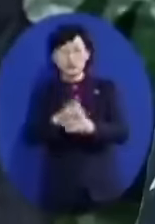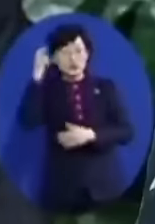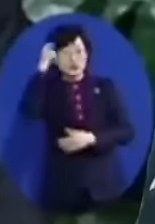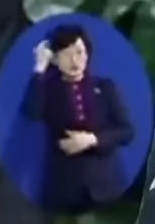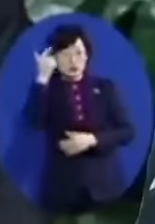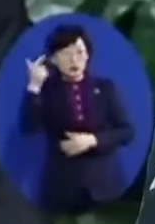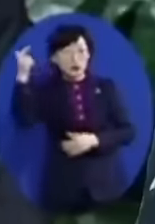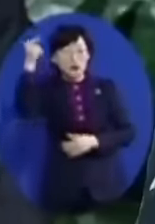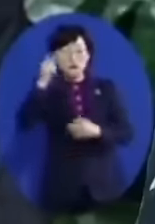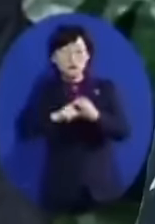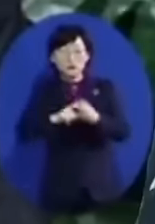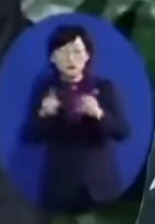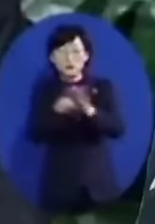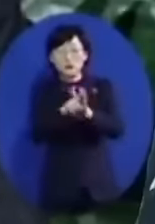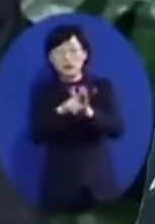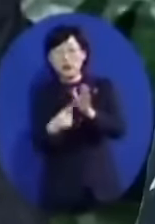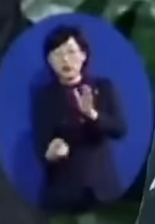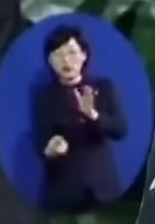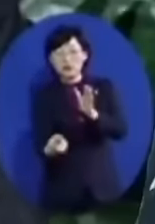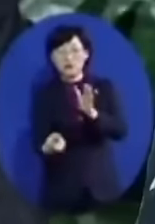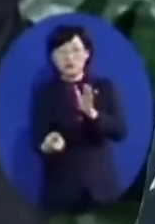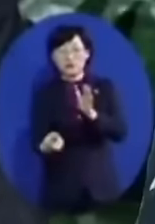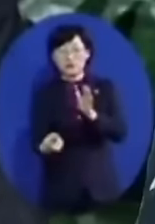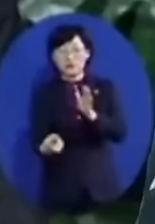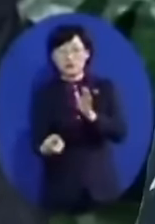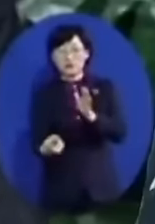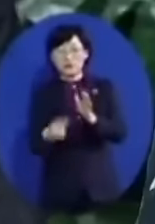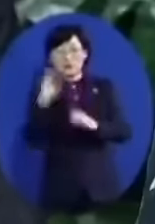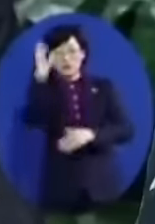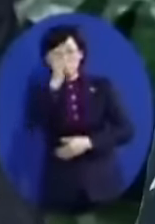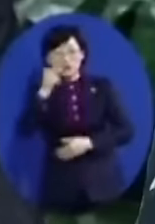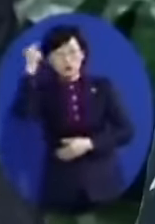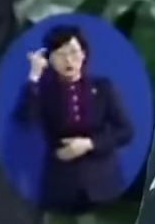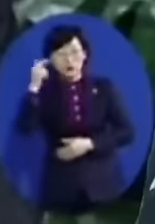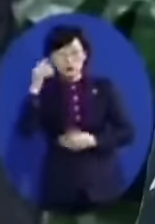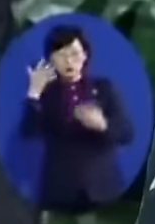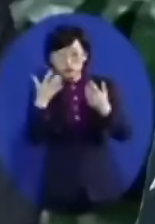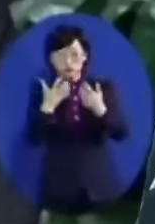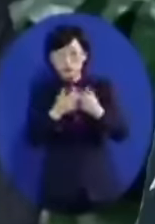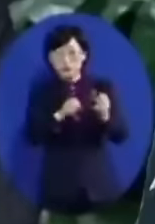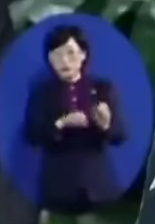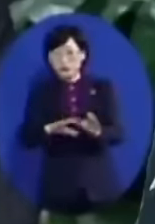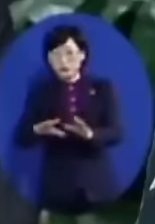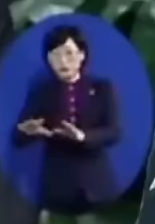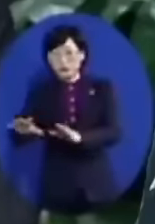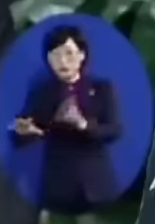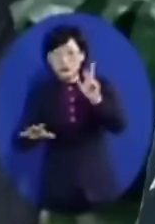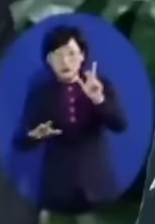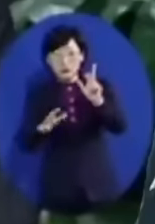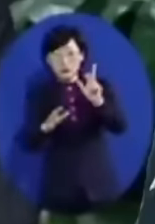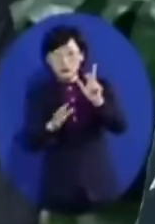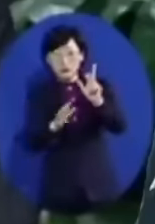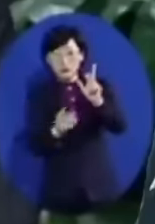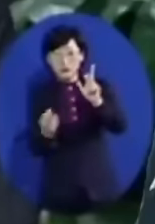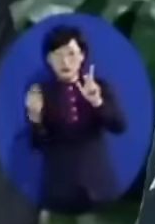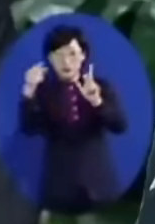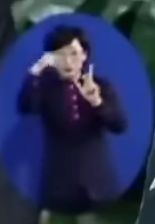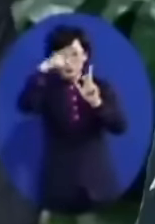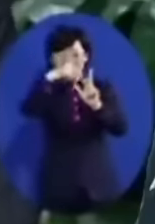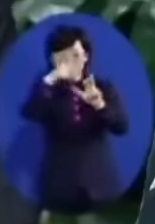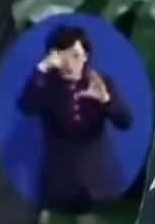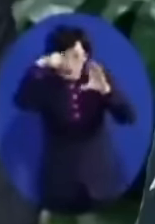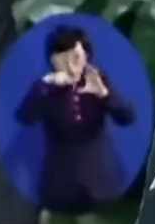영적으로 신앙이 떨어지고 성령 충만을 잃어버린 그가 호렙산 바위 굴 속에